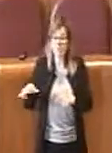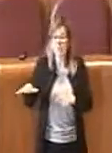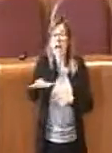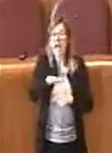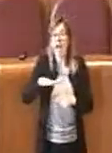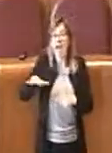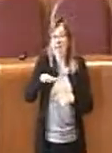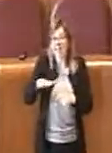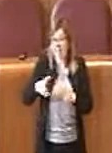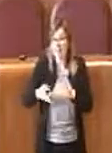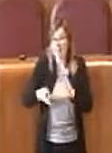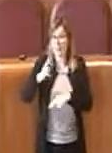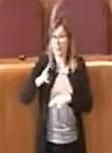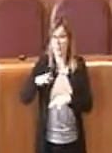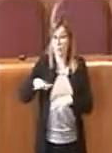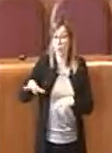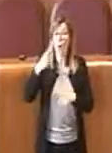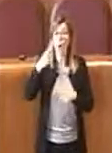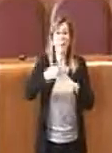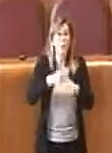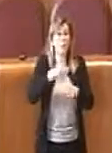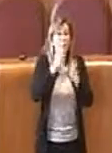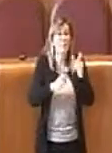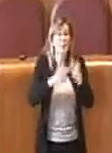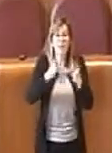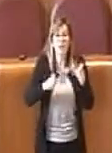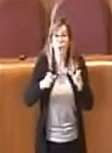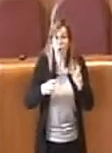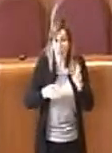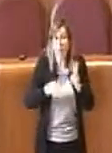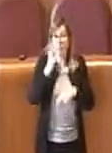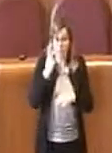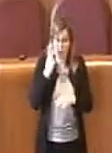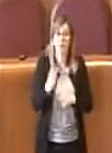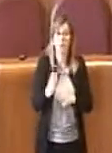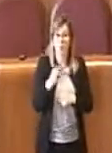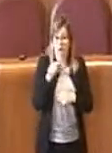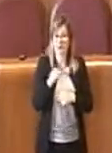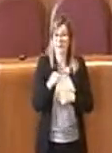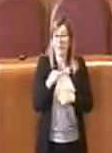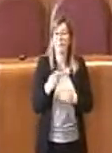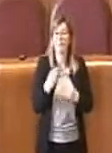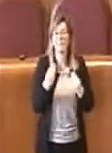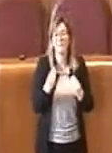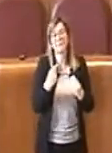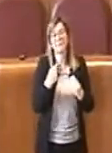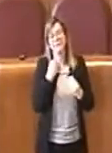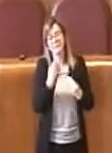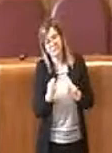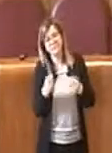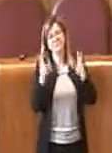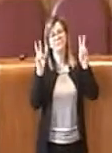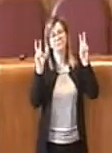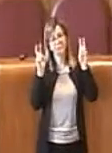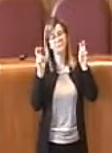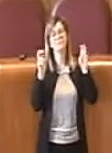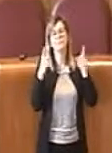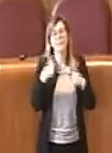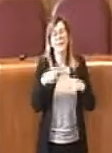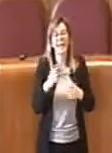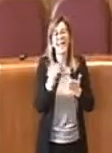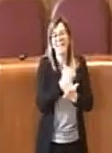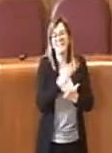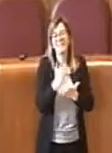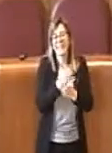potenziali utenti rispetto alla ztl che dal punto di vista della lotta per passare mille virgolette alla congestione stradale